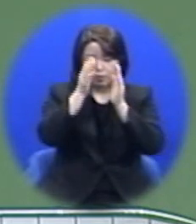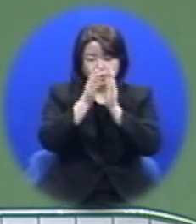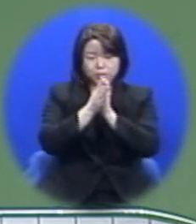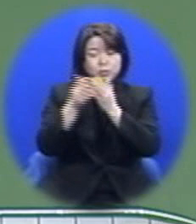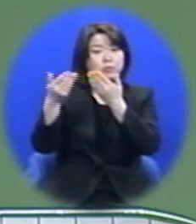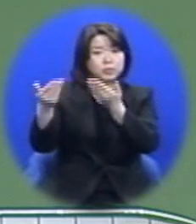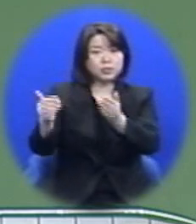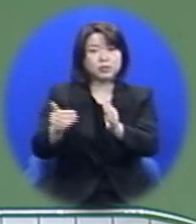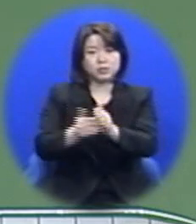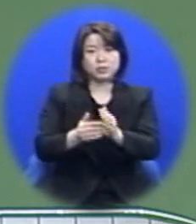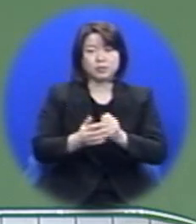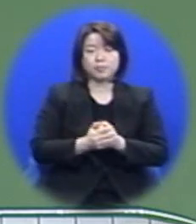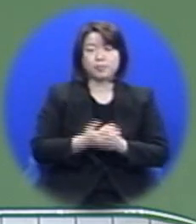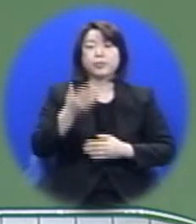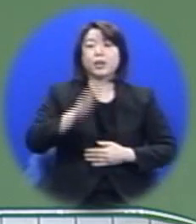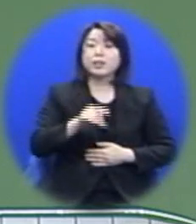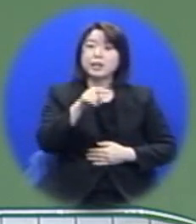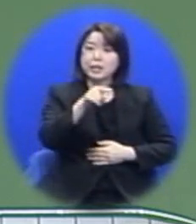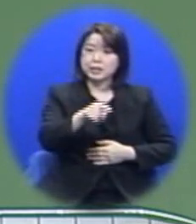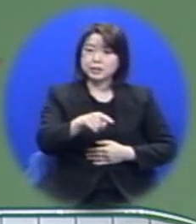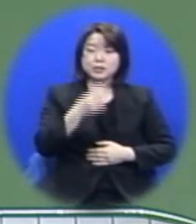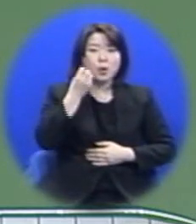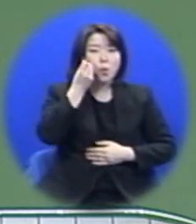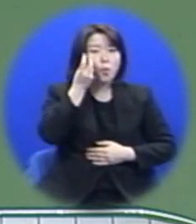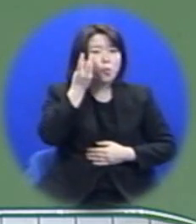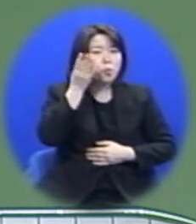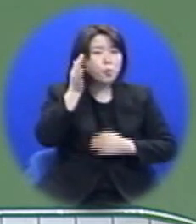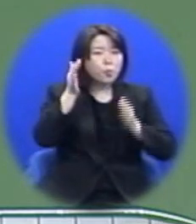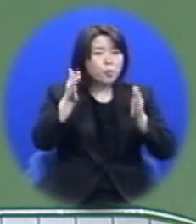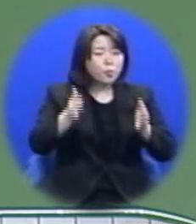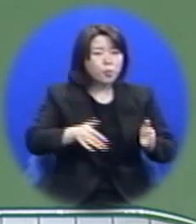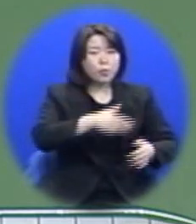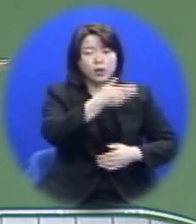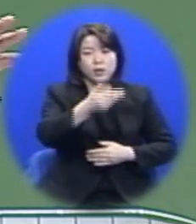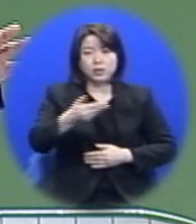기도하시더라. 그런데 그러고 몇 개월이 지나면